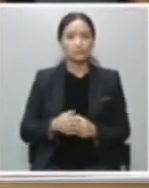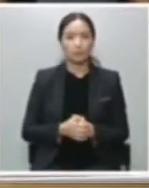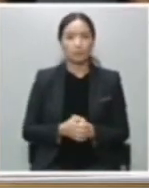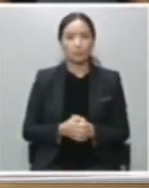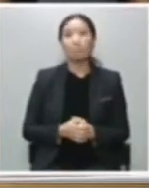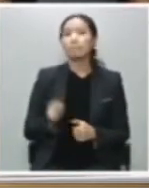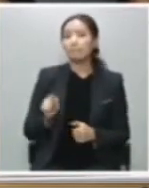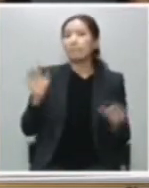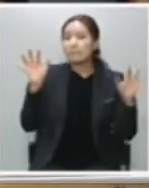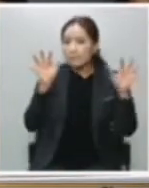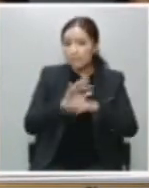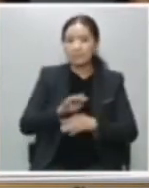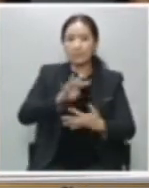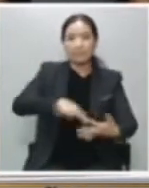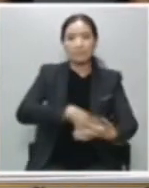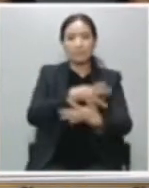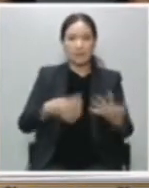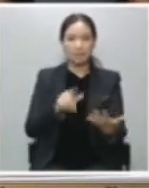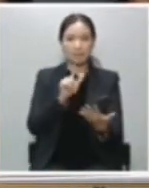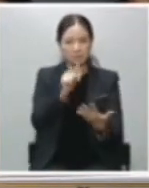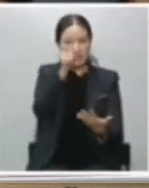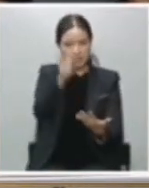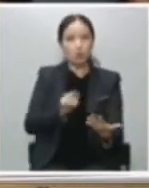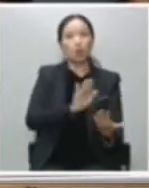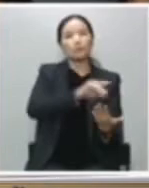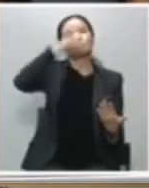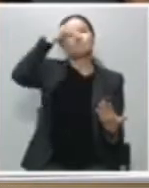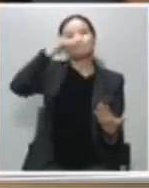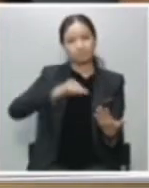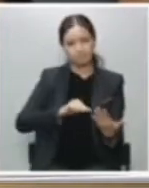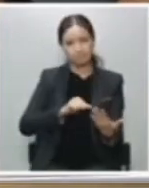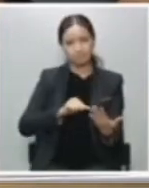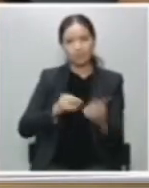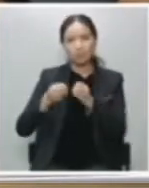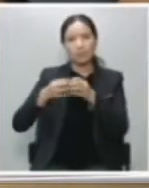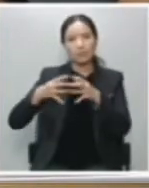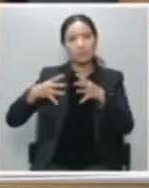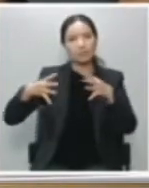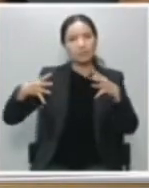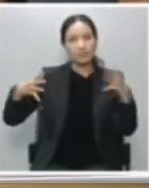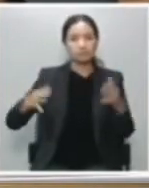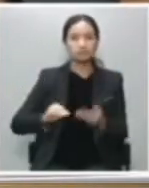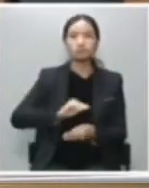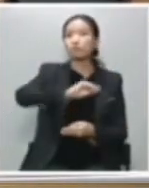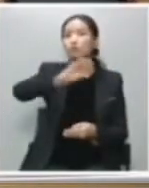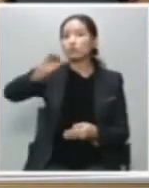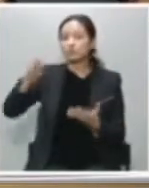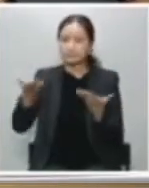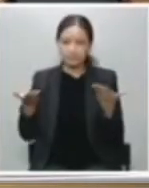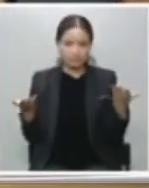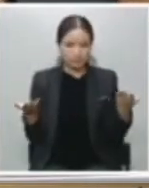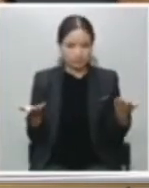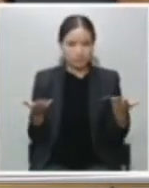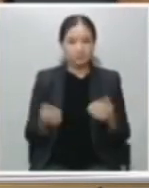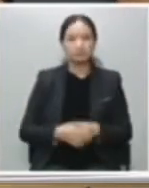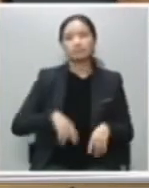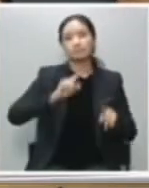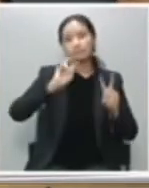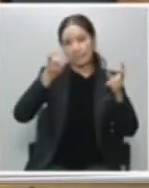ได้เป็นคล้ายๆกับว่าแผนแม่บทตัวจริงของประเทศไทยที่จะขยายไปตามทิศทางของเรื่องต่